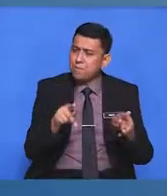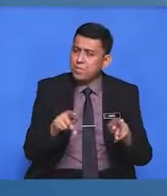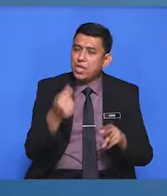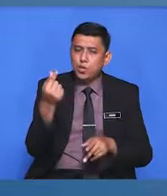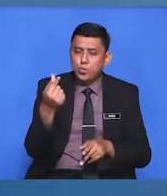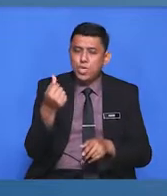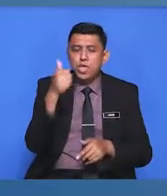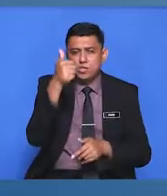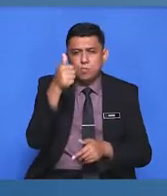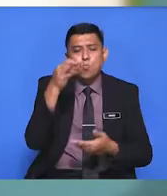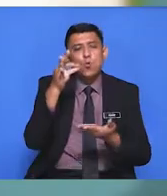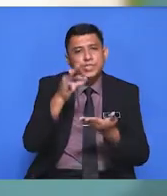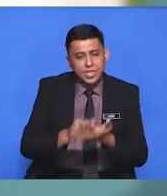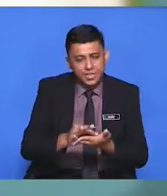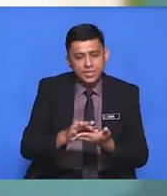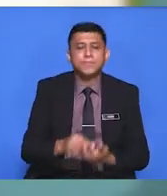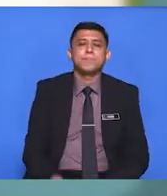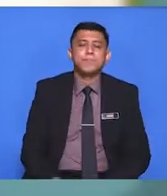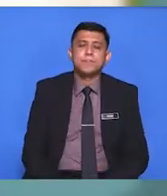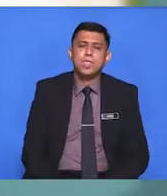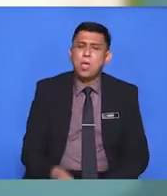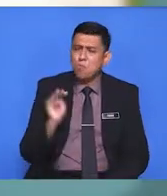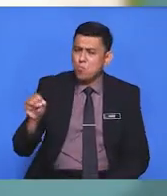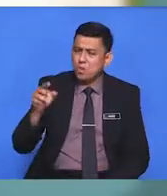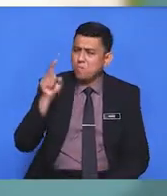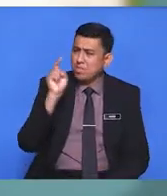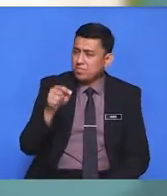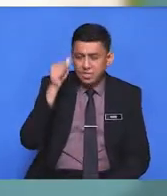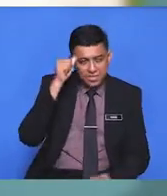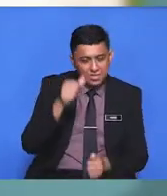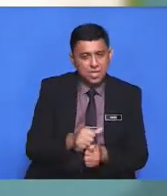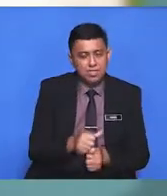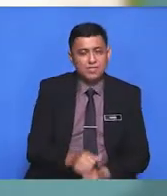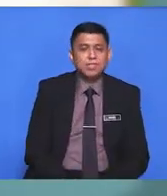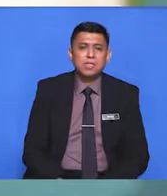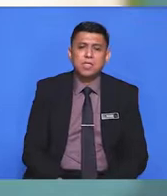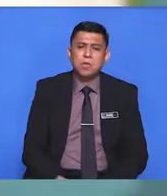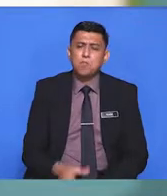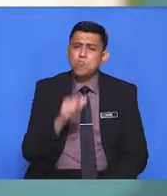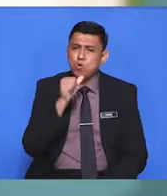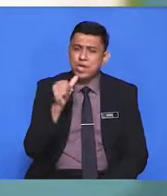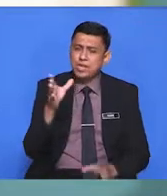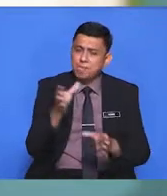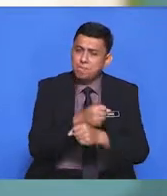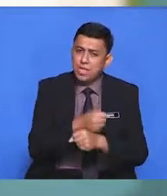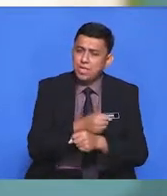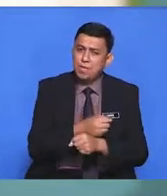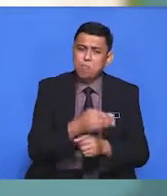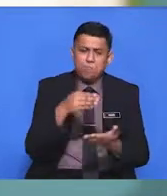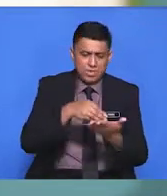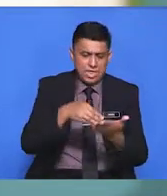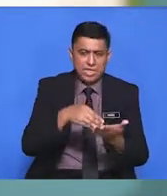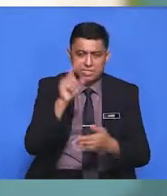syiling 10 sen. Murid kena ingat, nilai wang bukan dapat dilihat daripada